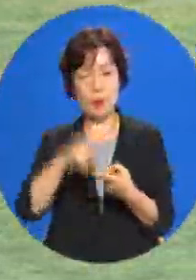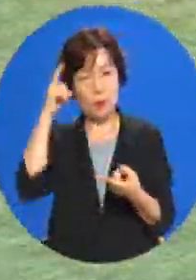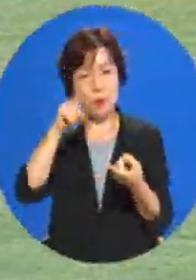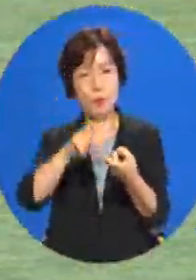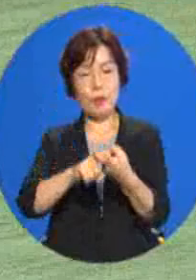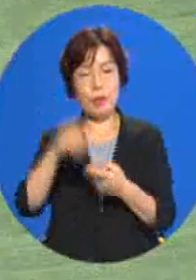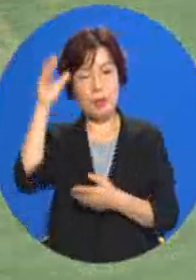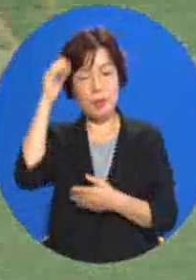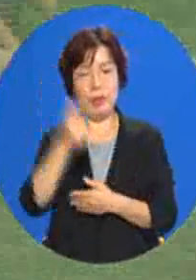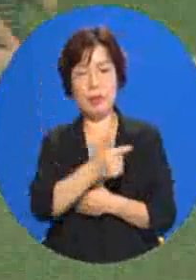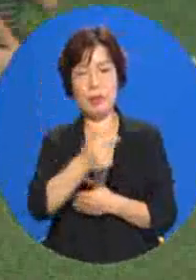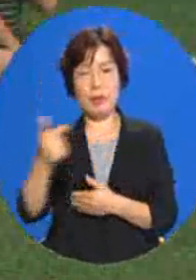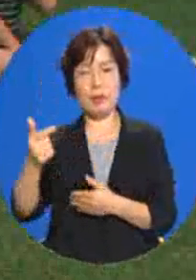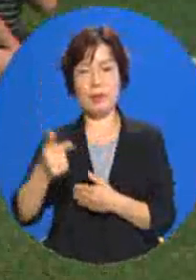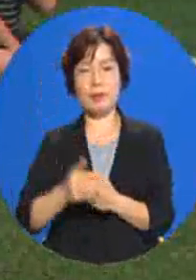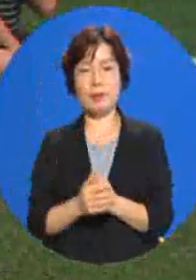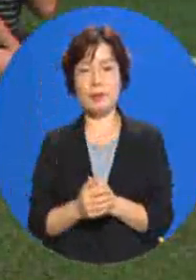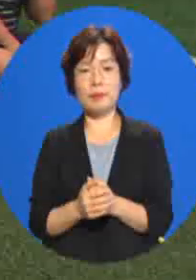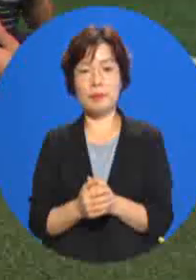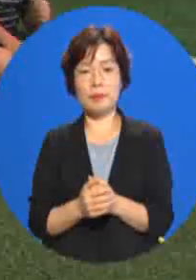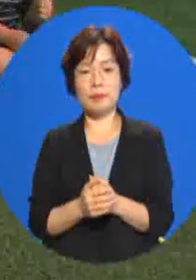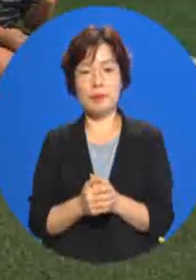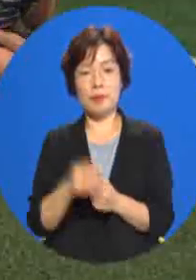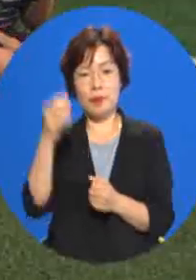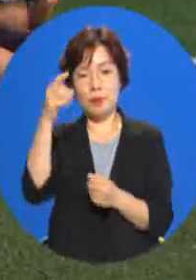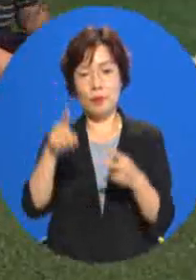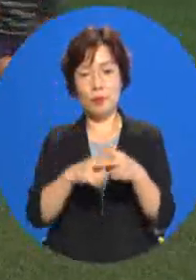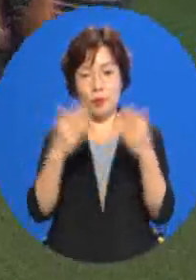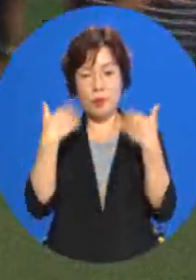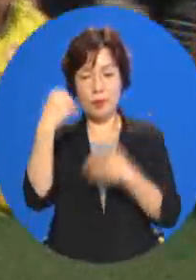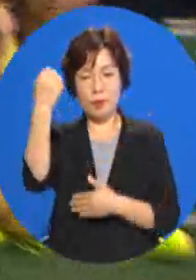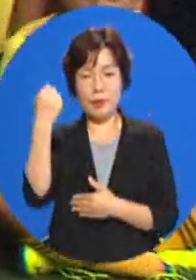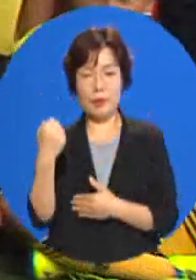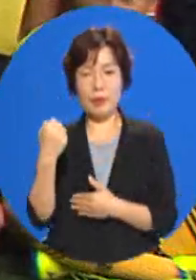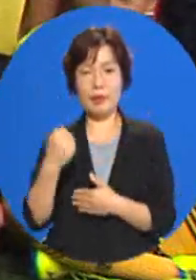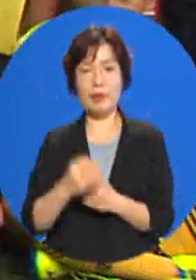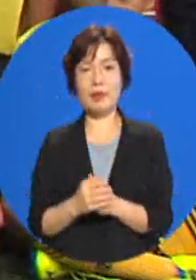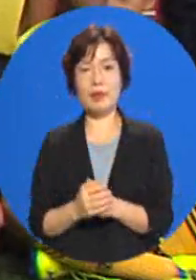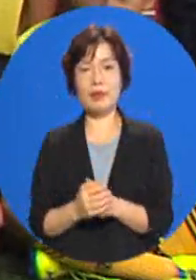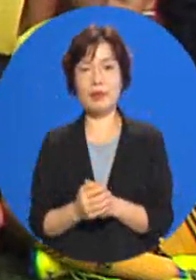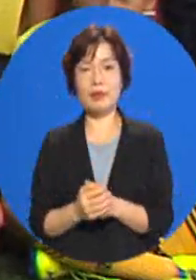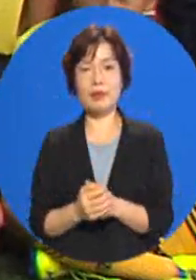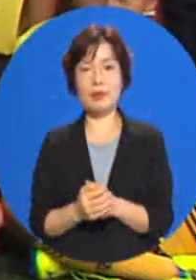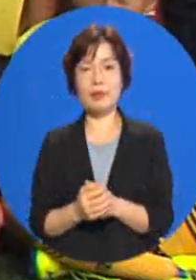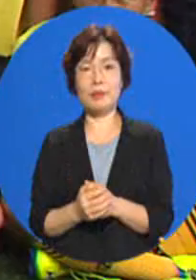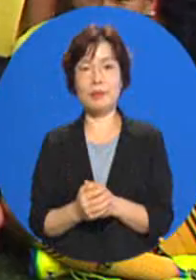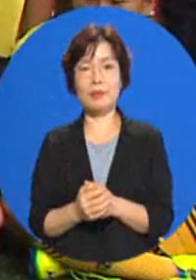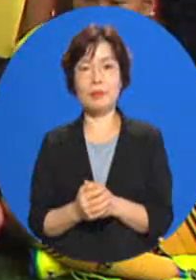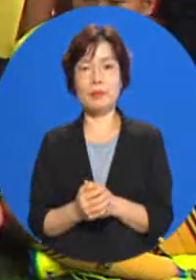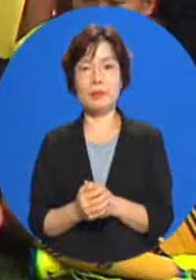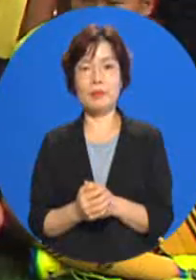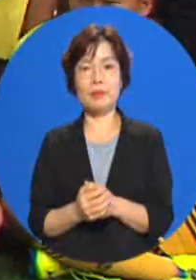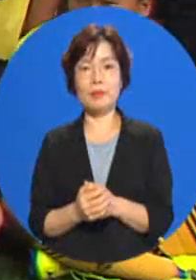관심과 기대가 모이고 있습니다. 광양중앙! 파이팅! MBC 뉴스 조희원입니다.